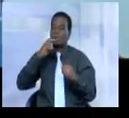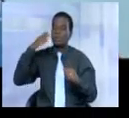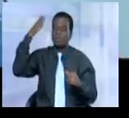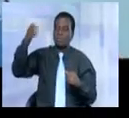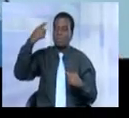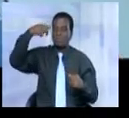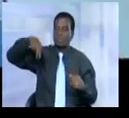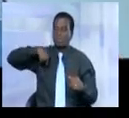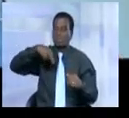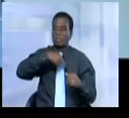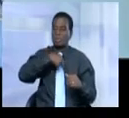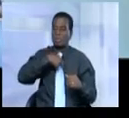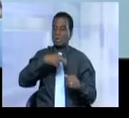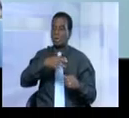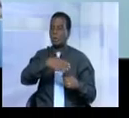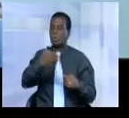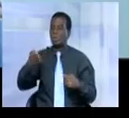pour nous